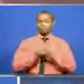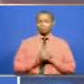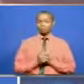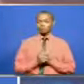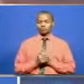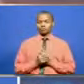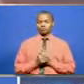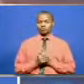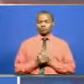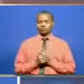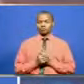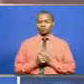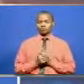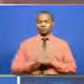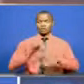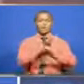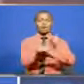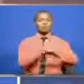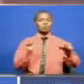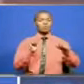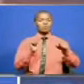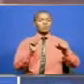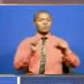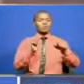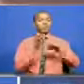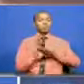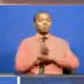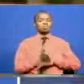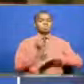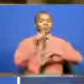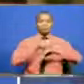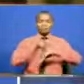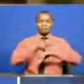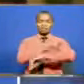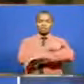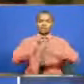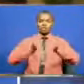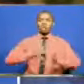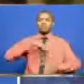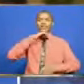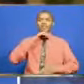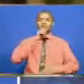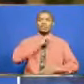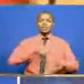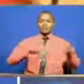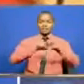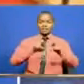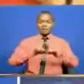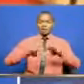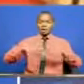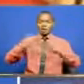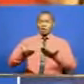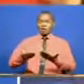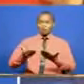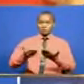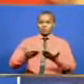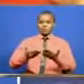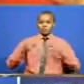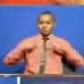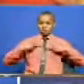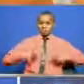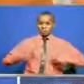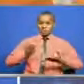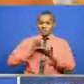Na mimi siwezi kunyamaza madaktari wakikufa. Matamshi hayo yanaandamana na msimamo wa watetezi wa haki za